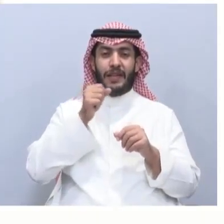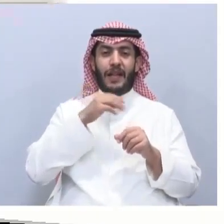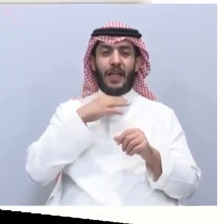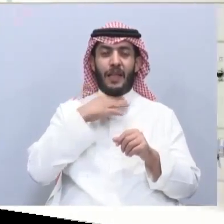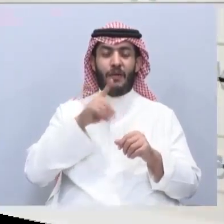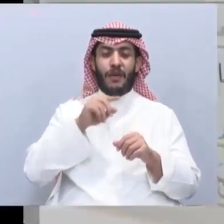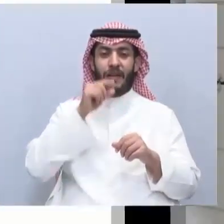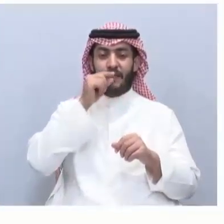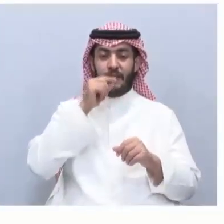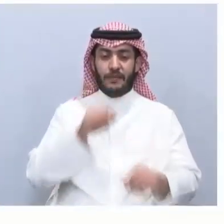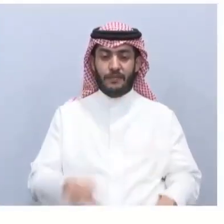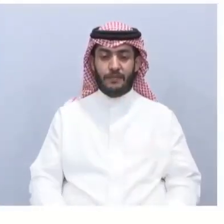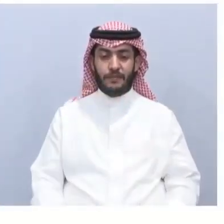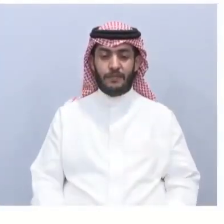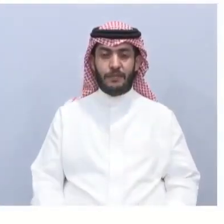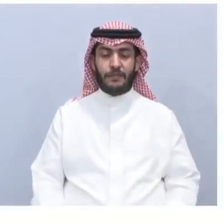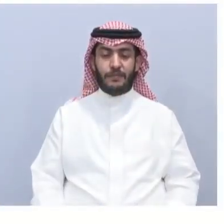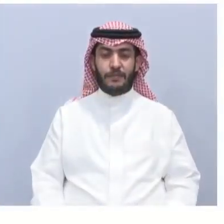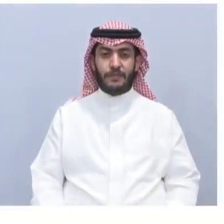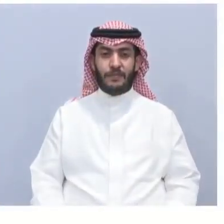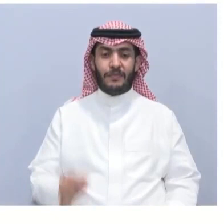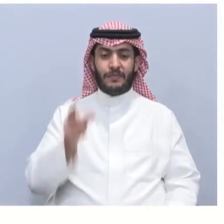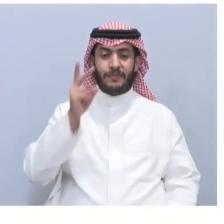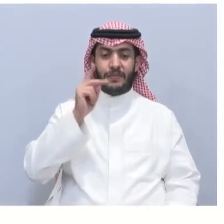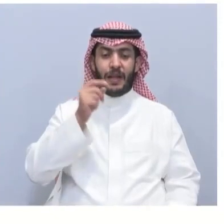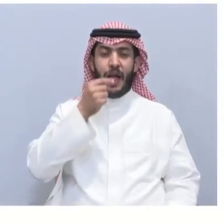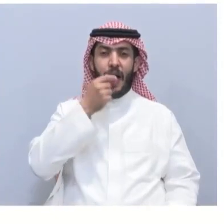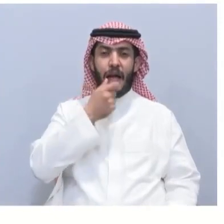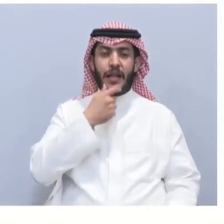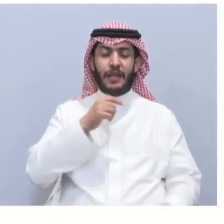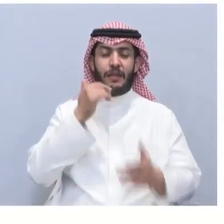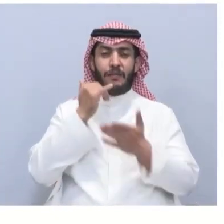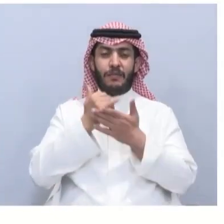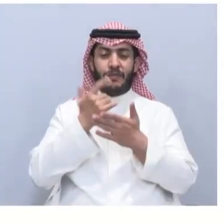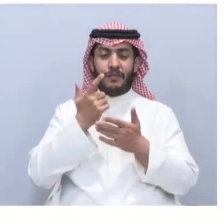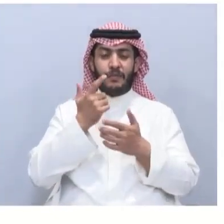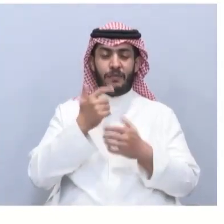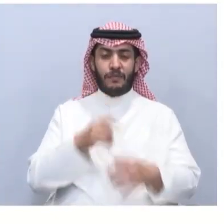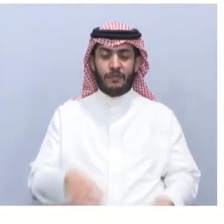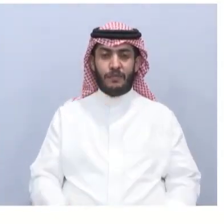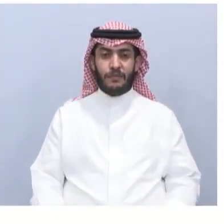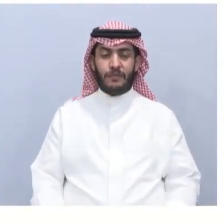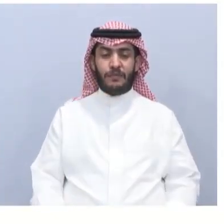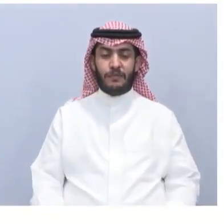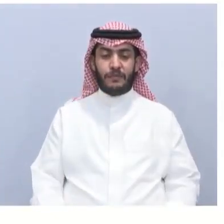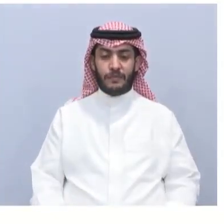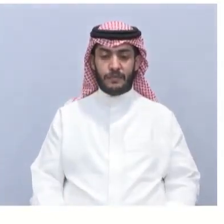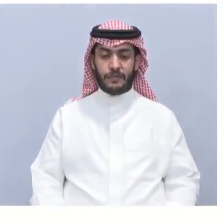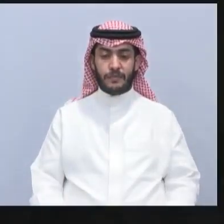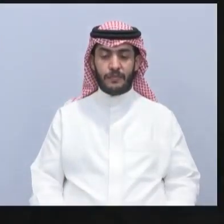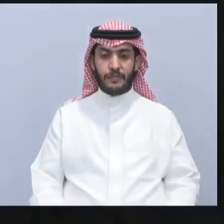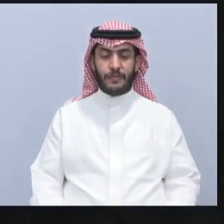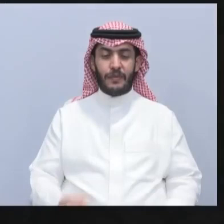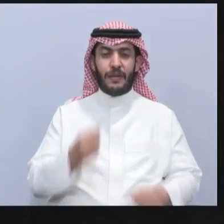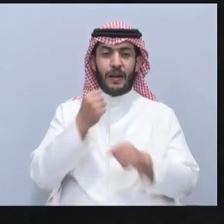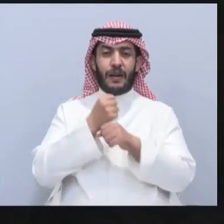عيد الاضحى وعيد الفطر وعرفنا راوي الحديث وهو من احسنتم ماذا